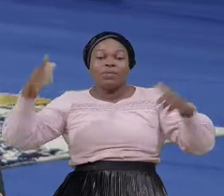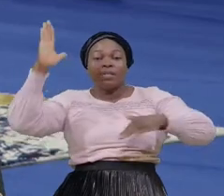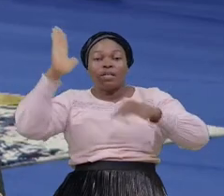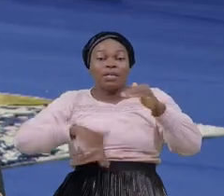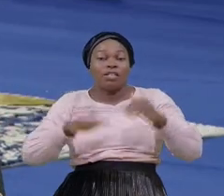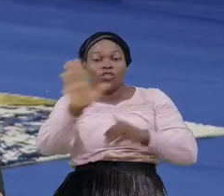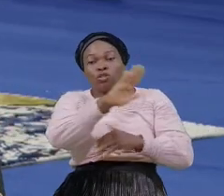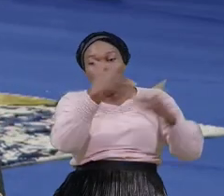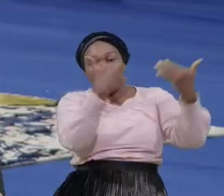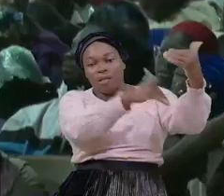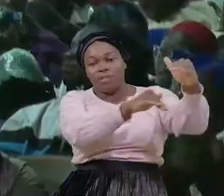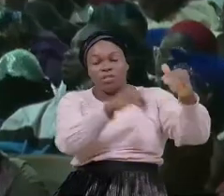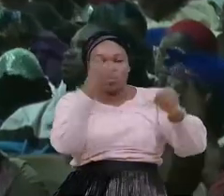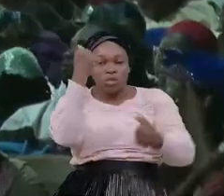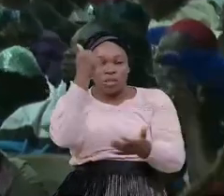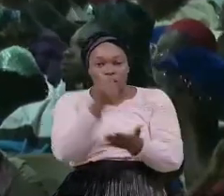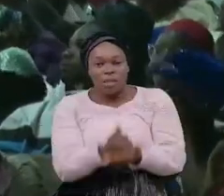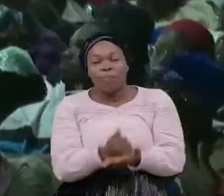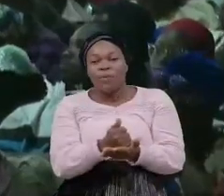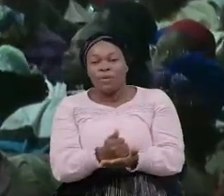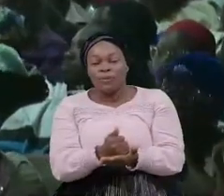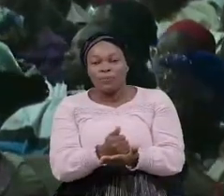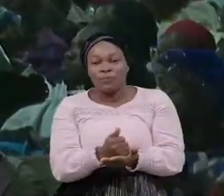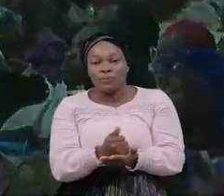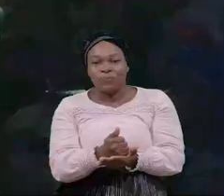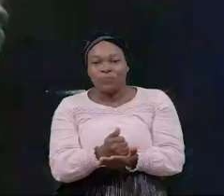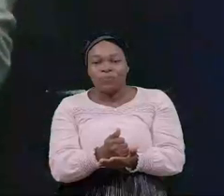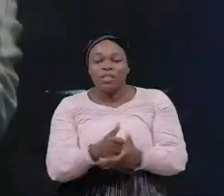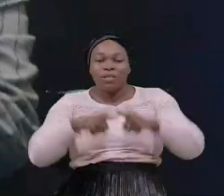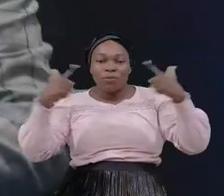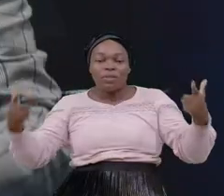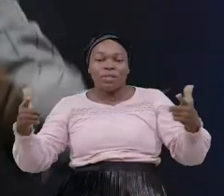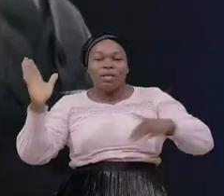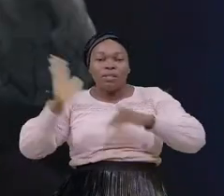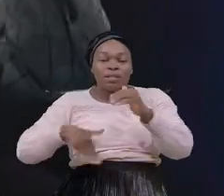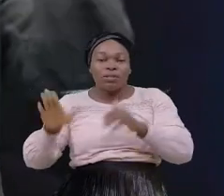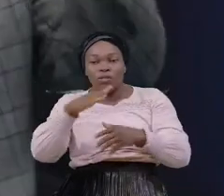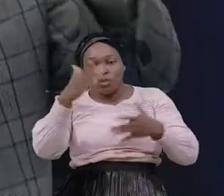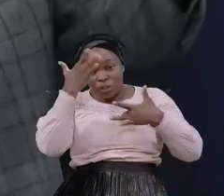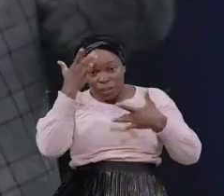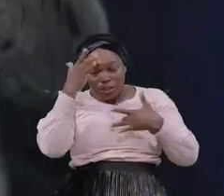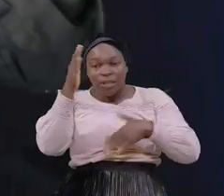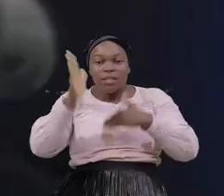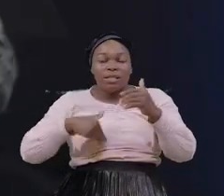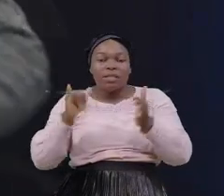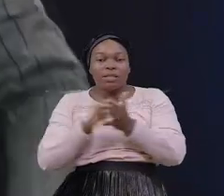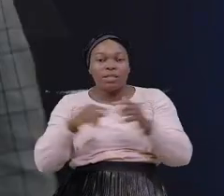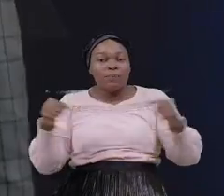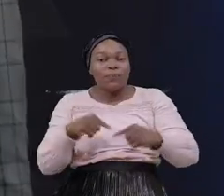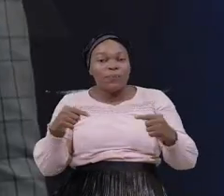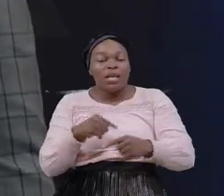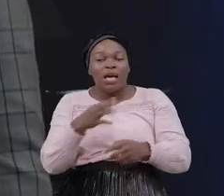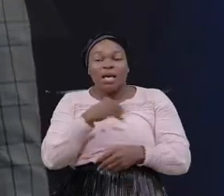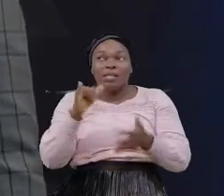vos limitations. Donnez-moi amen. C'est plus grand que vos maladies, c'est plus grand que votre infirmité. Et